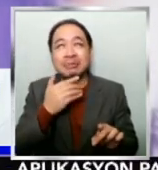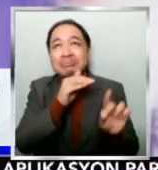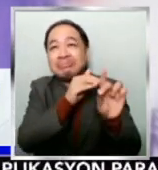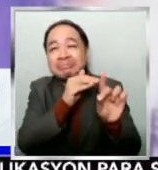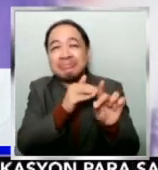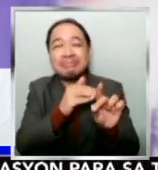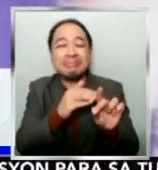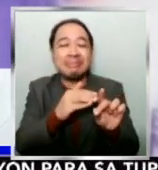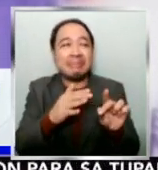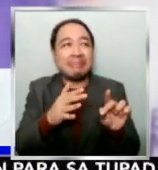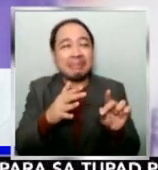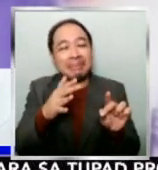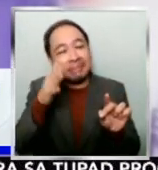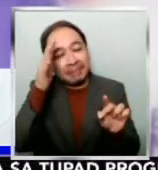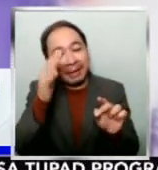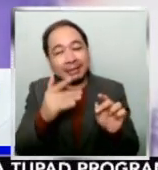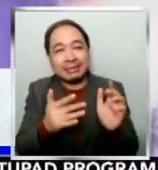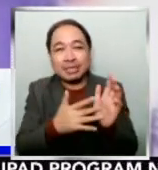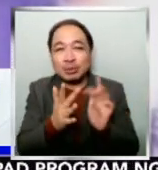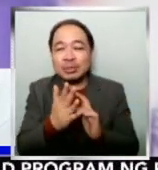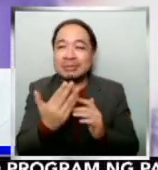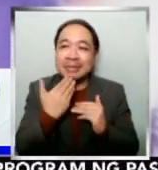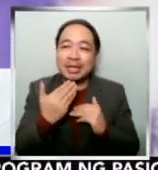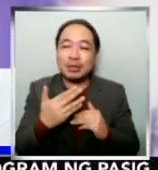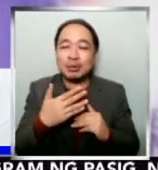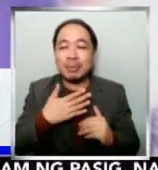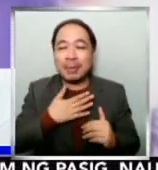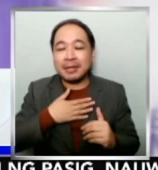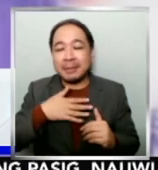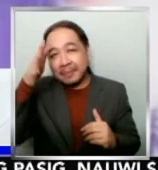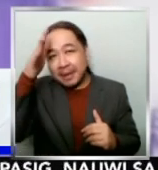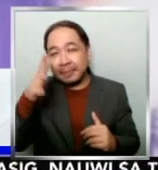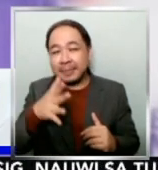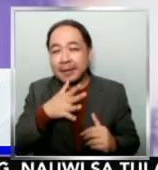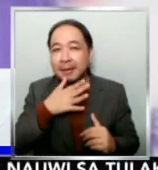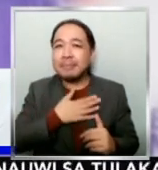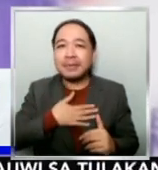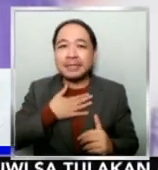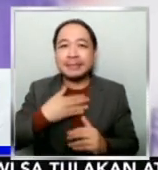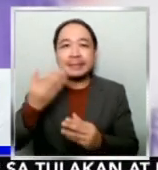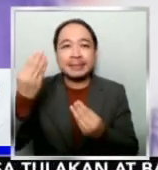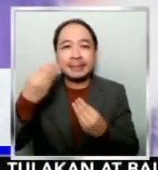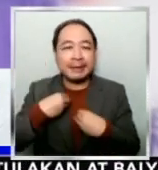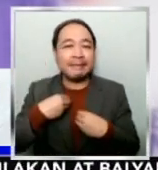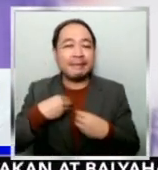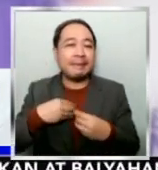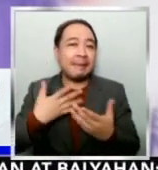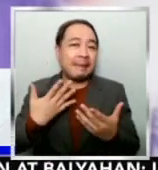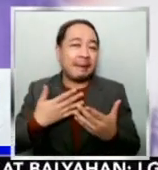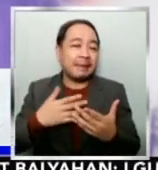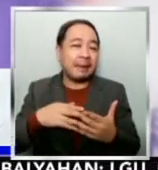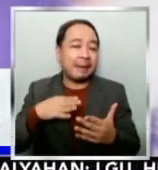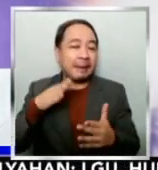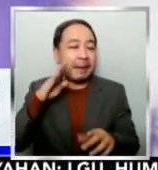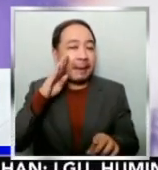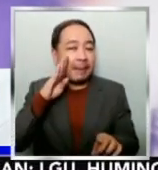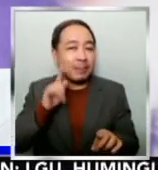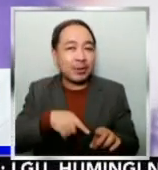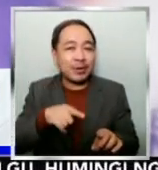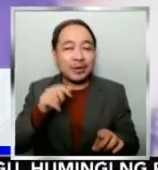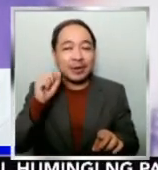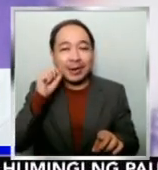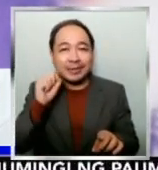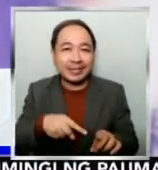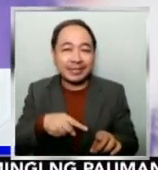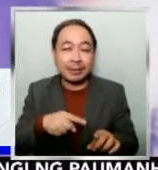dad, thank you for my mom. Can you please give me a baby sister or baby brother? Ang